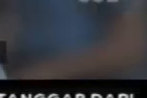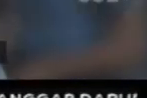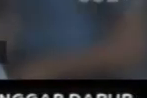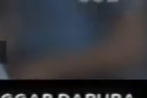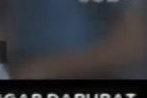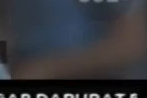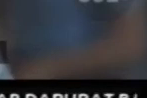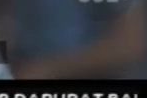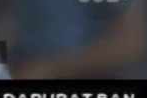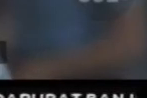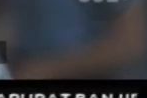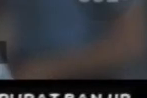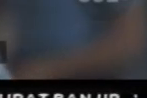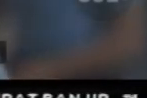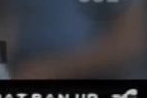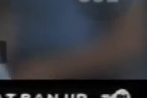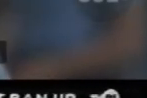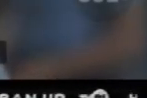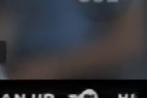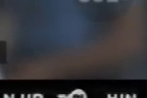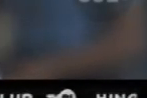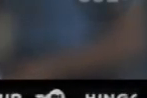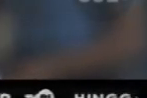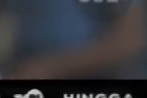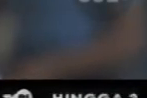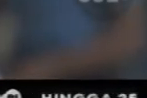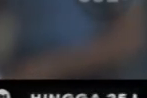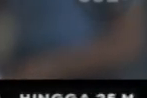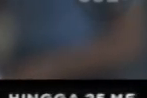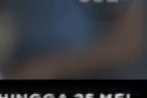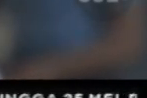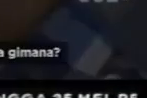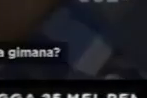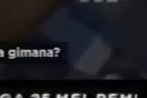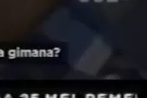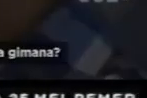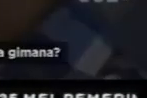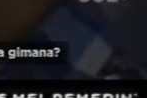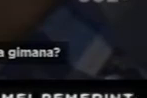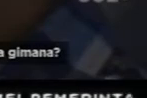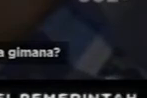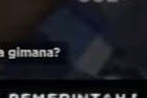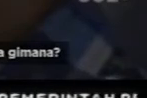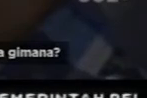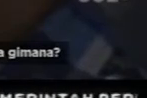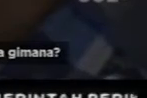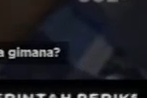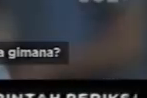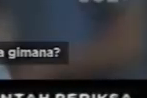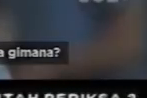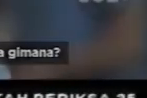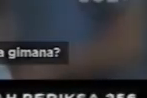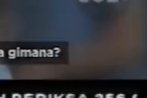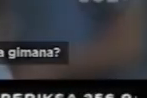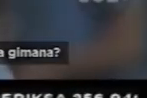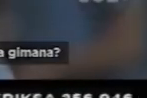Ya tapi kan kamu masih muda, pasti kamu kuat. Mungkin Bagus kuat, Bu. Tapi kalau Bagus tularin ibu sama